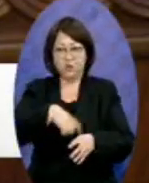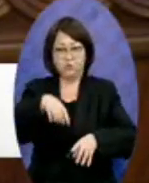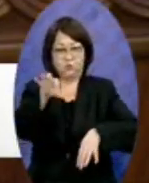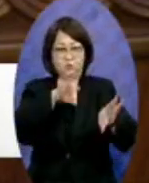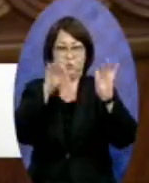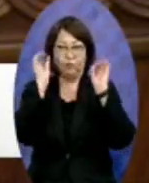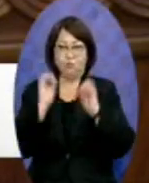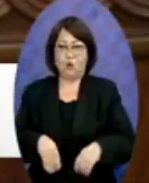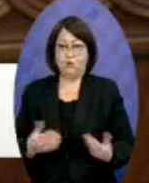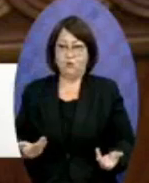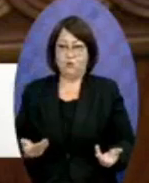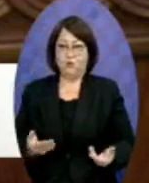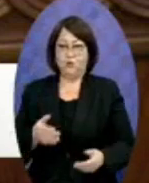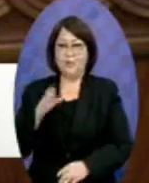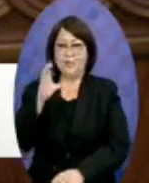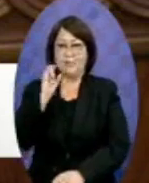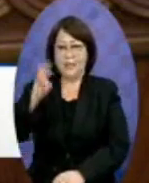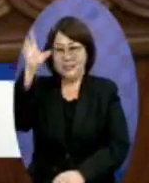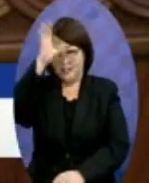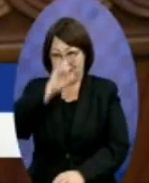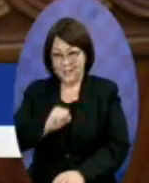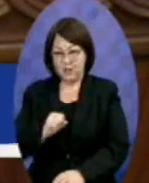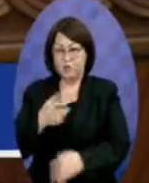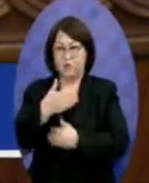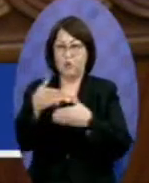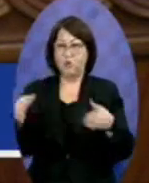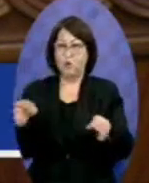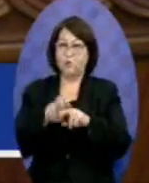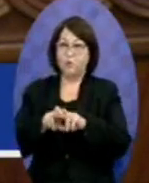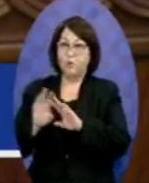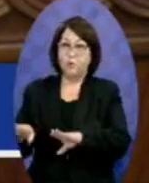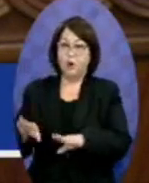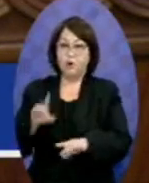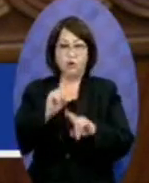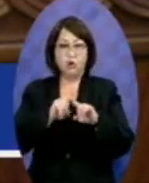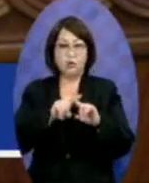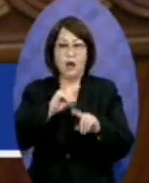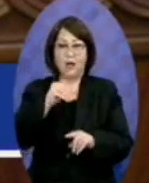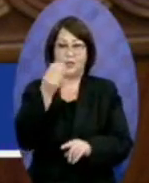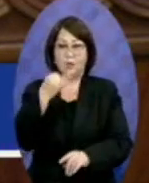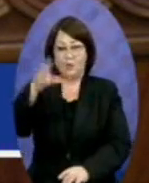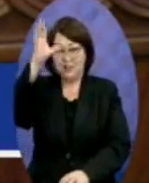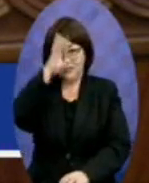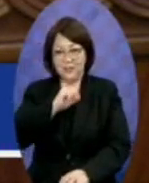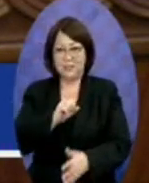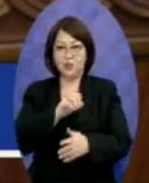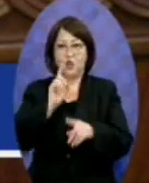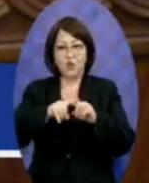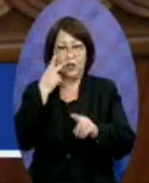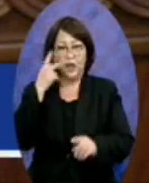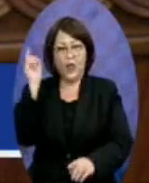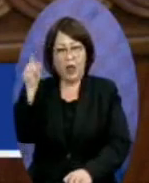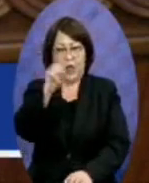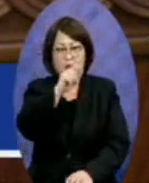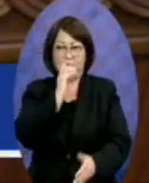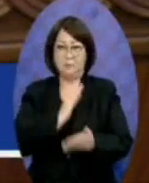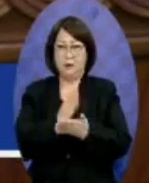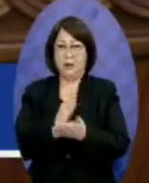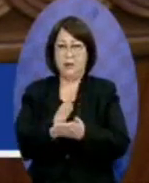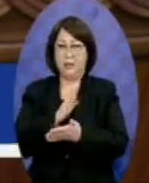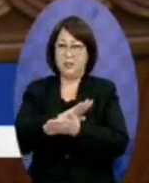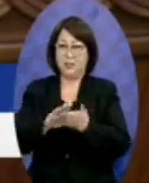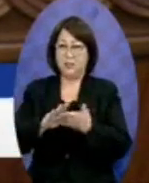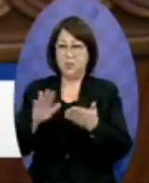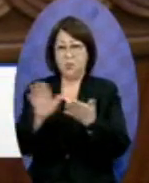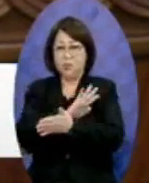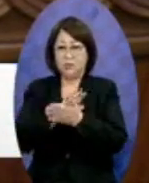өрөөндөө суудаг. Хөдөө аж ахуйн сайд бол хөдөө гадаа явдаг сайд шүү дээ. Энэ газар мөнтер дээр нь эртхэн шиг явуулж ингэж энэ сайд энэ томилчихмоор